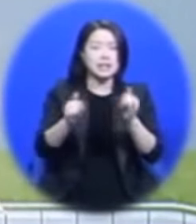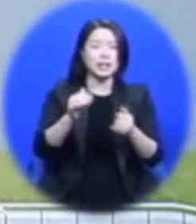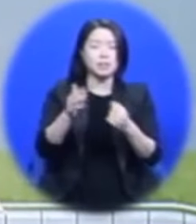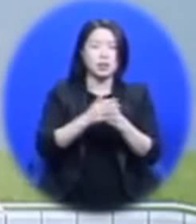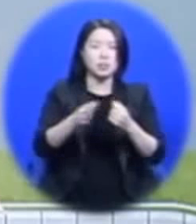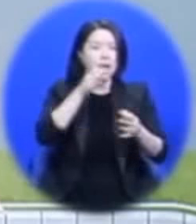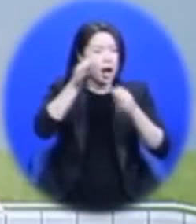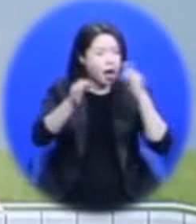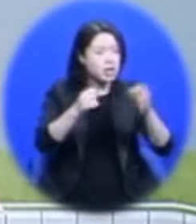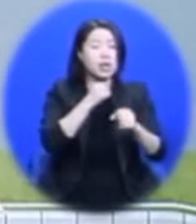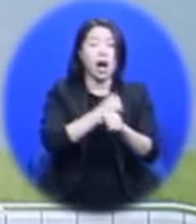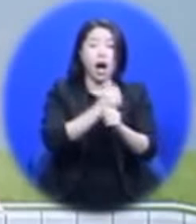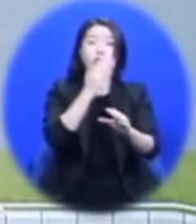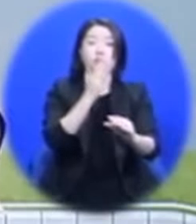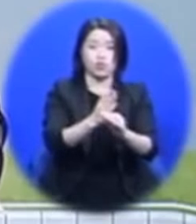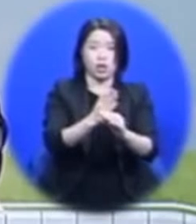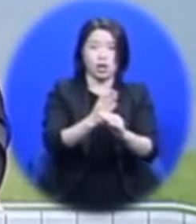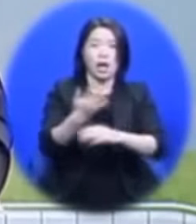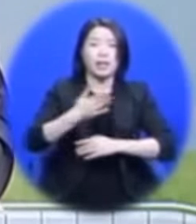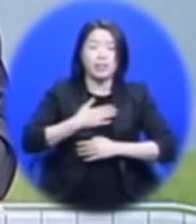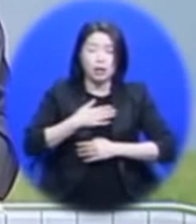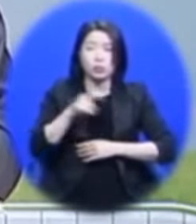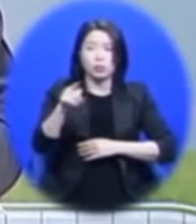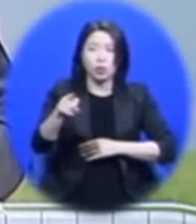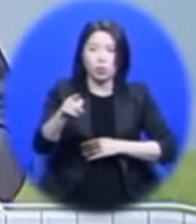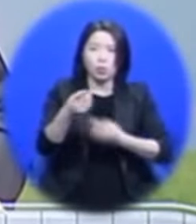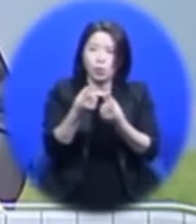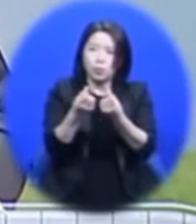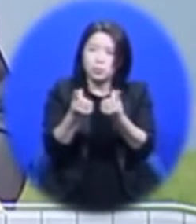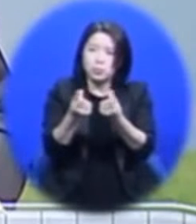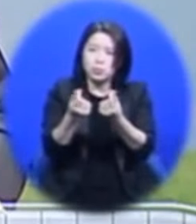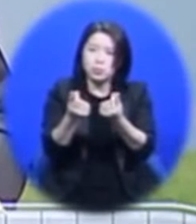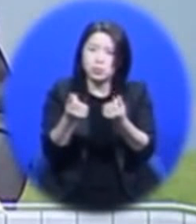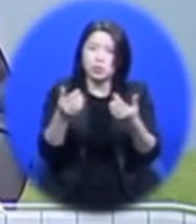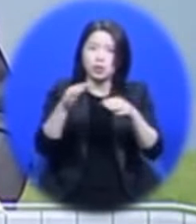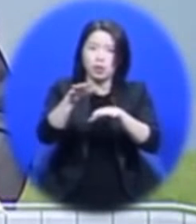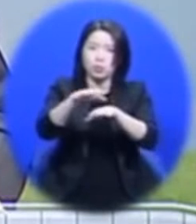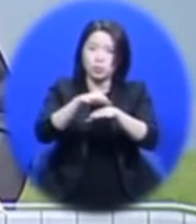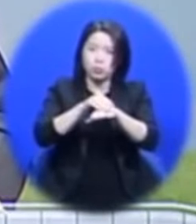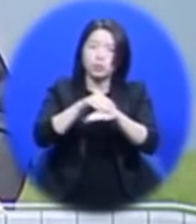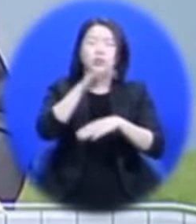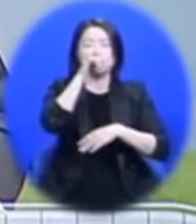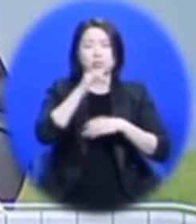탄식하고 하다가 나도 그만 그 사람하고 비슷해져 버리는 것.